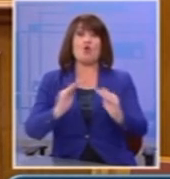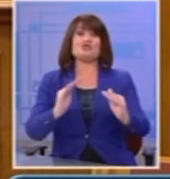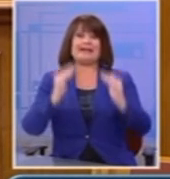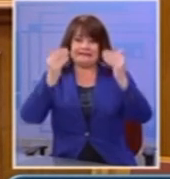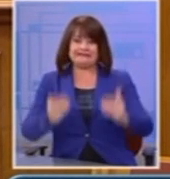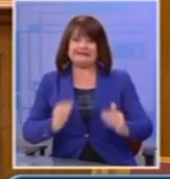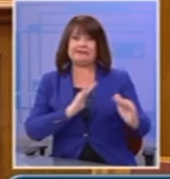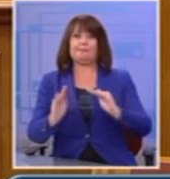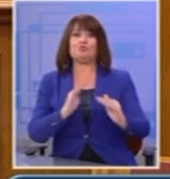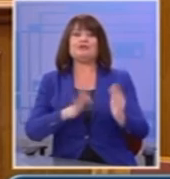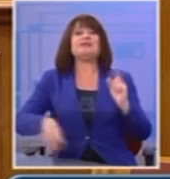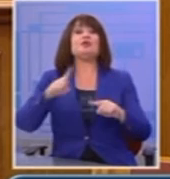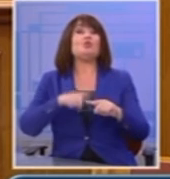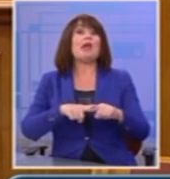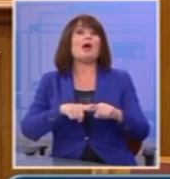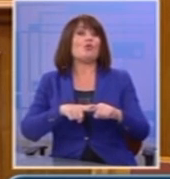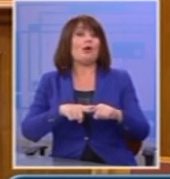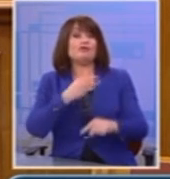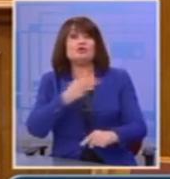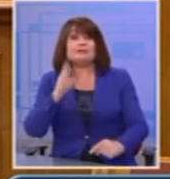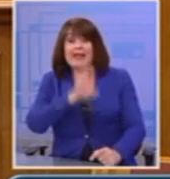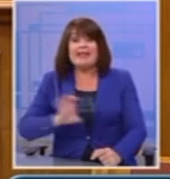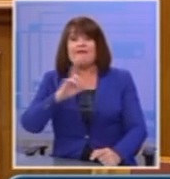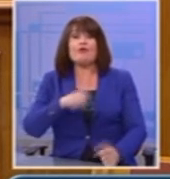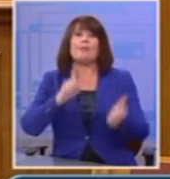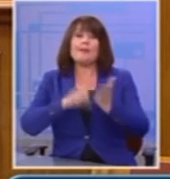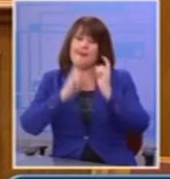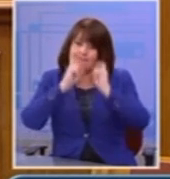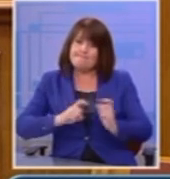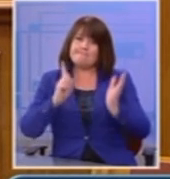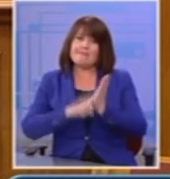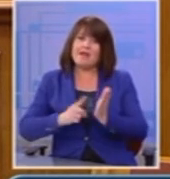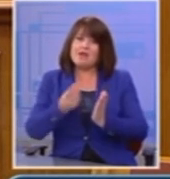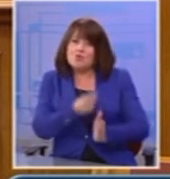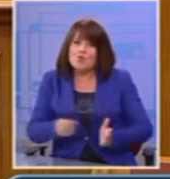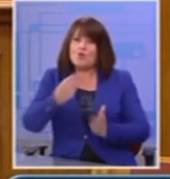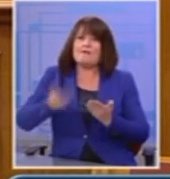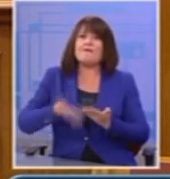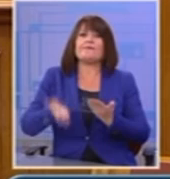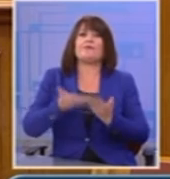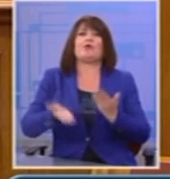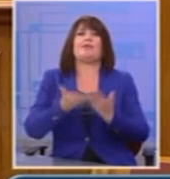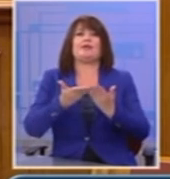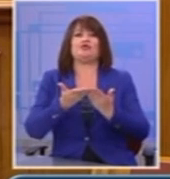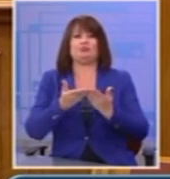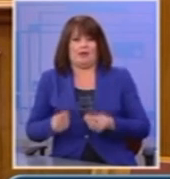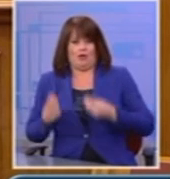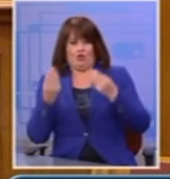προστασίας του ελληνικού λαού που οφείλουμε να ενισχύσουμε και όχι να την